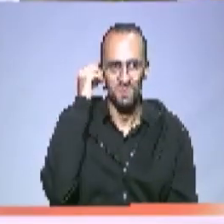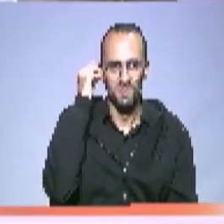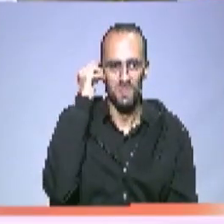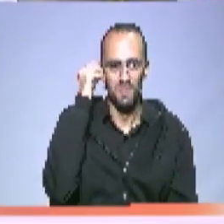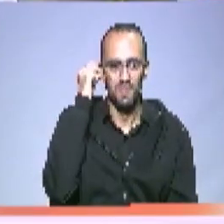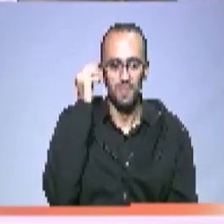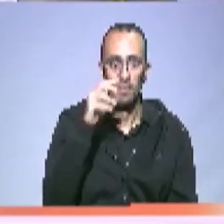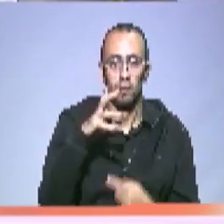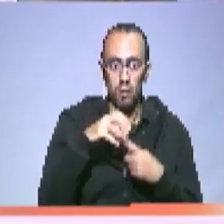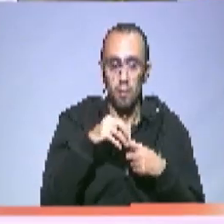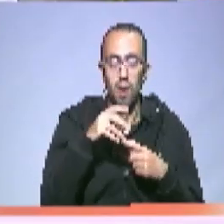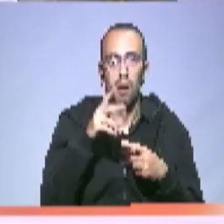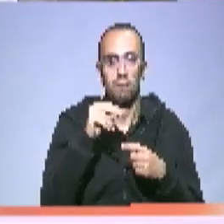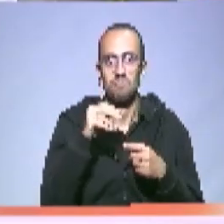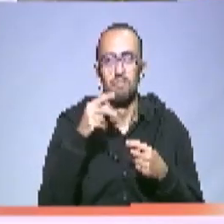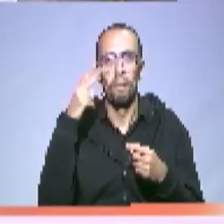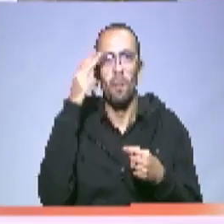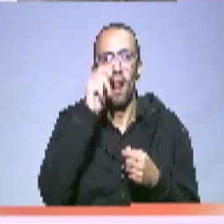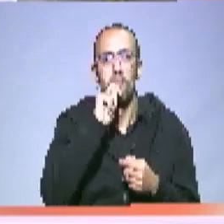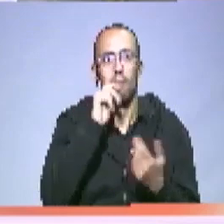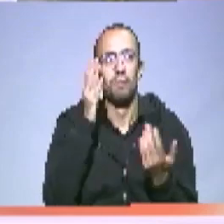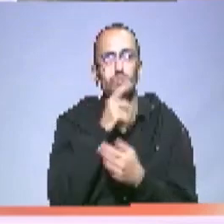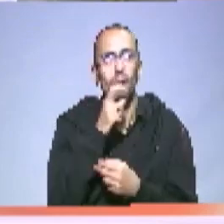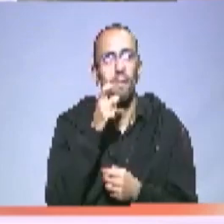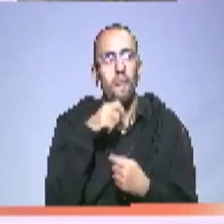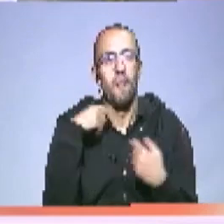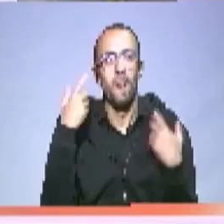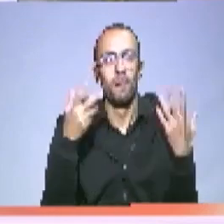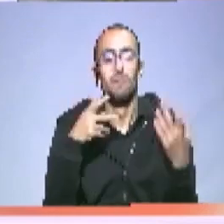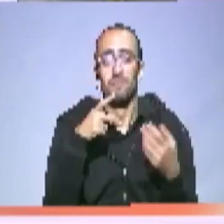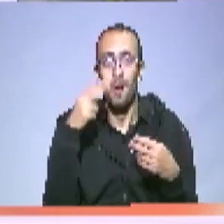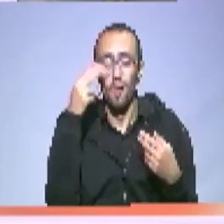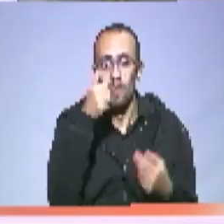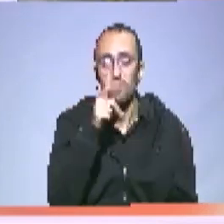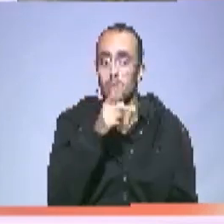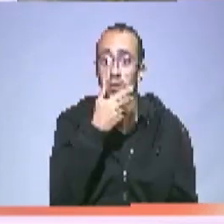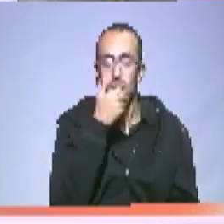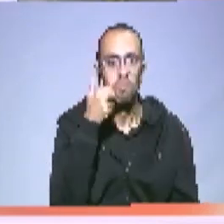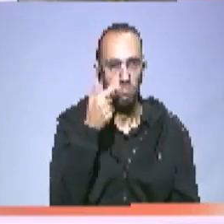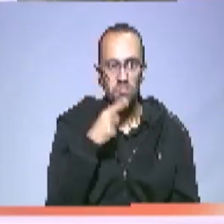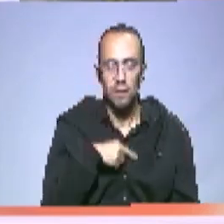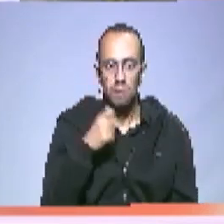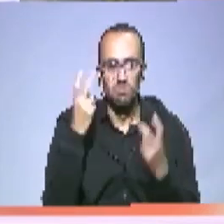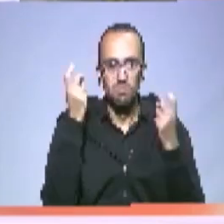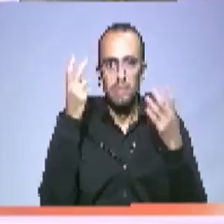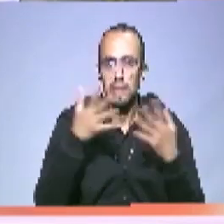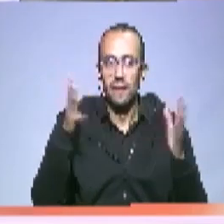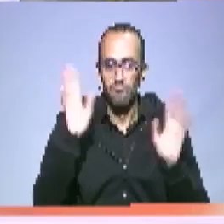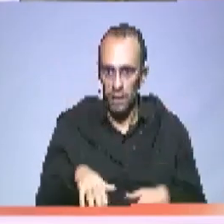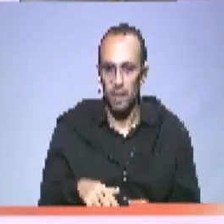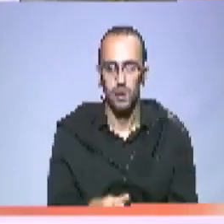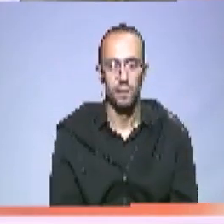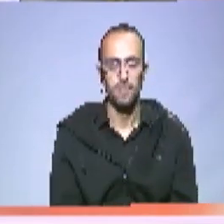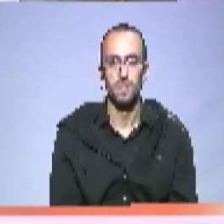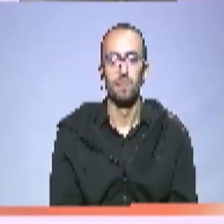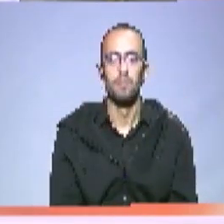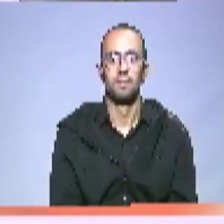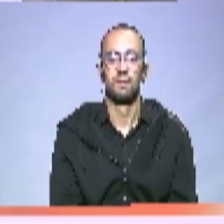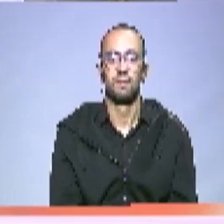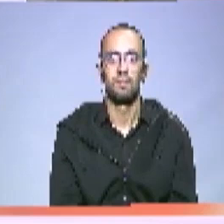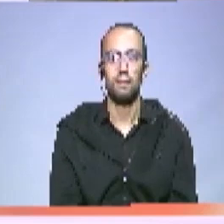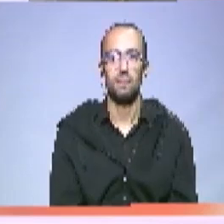الوقت صدقيني سفرته كويسه جدا وشهيه جدا وفيها تحركات كتير قوي وفيها